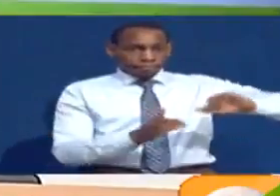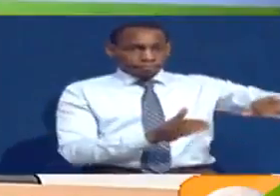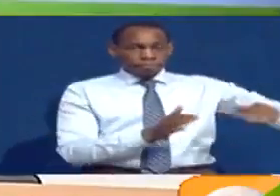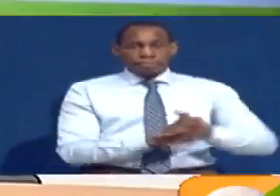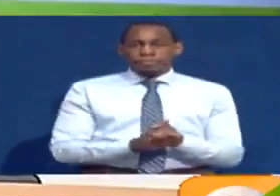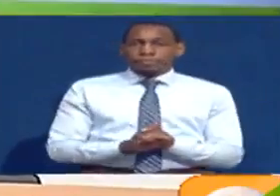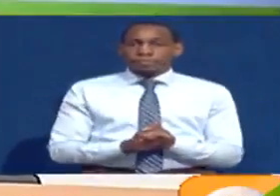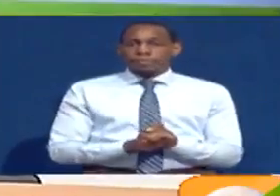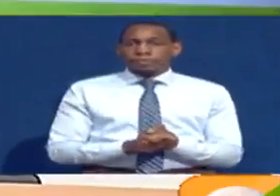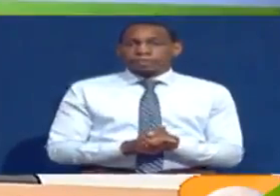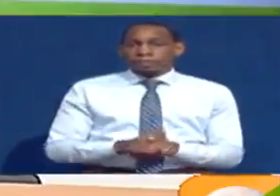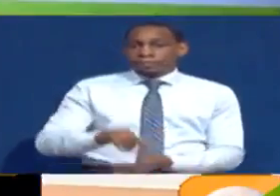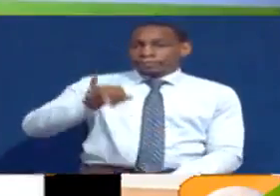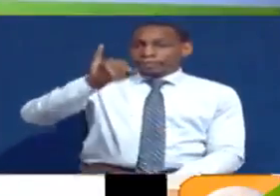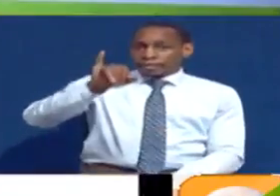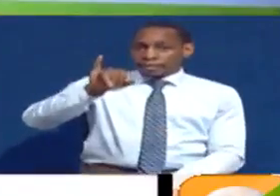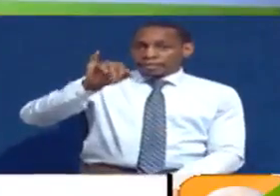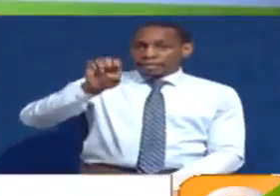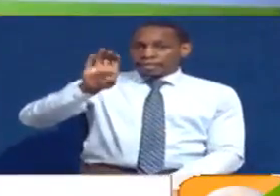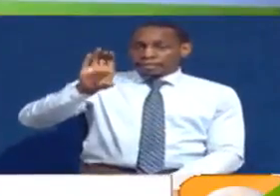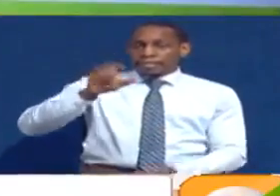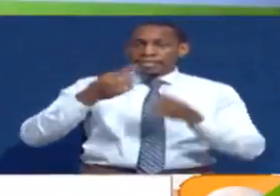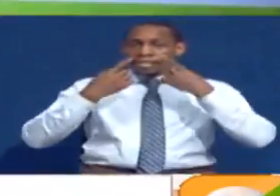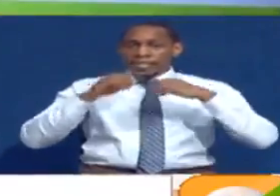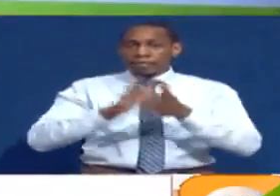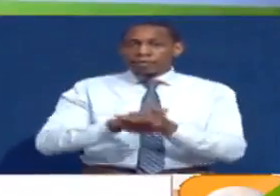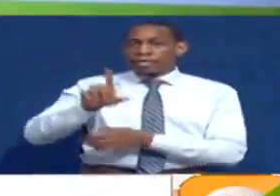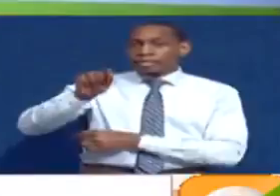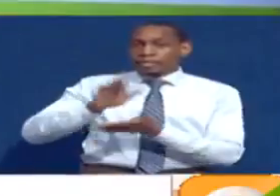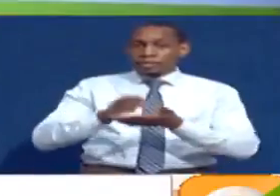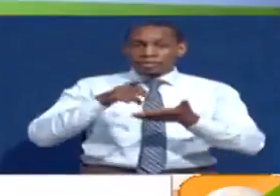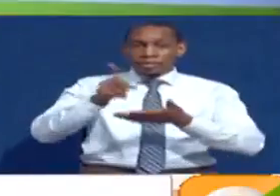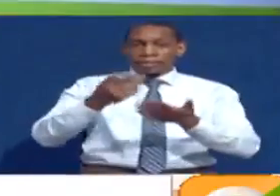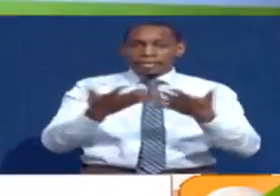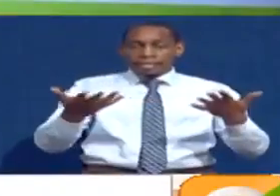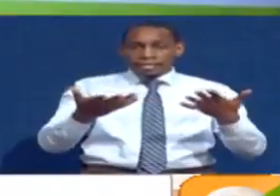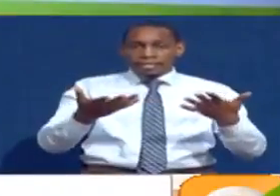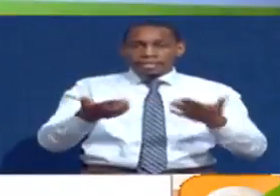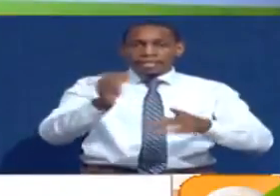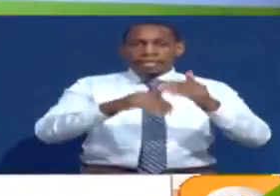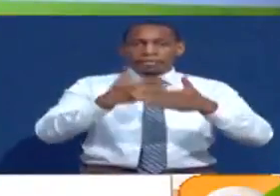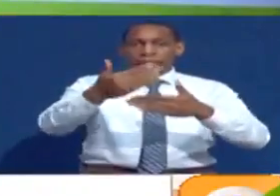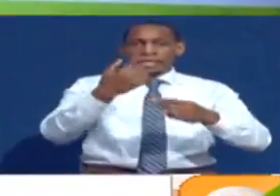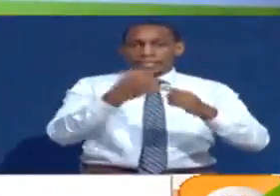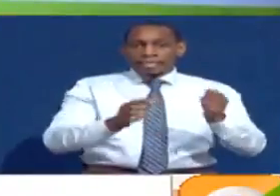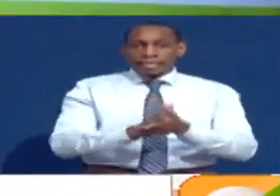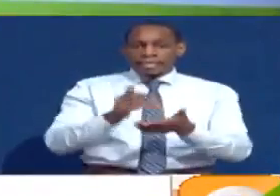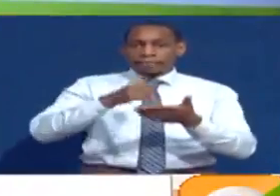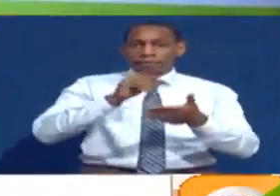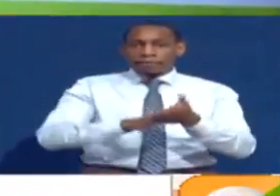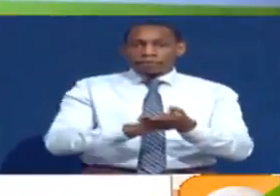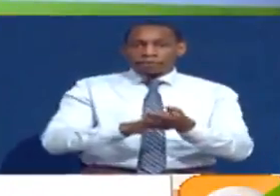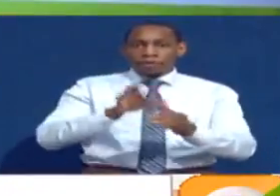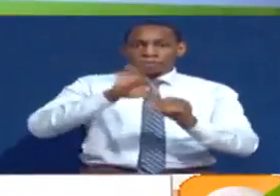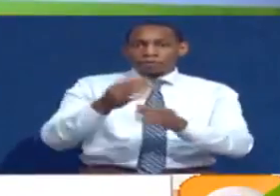tukisalia na masuala yanayohusu uchaguzi, ambapo tume ya uchaguzi nchini IEBC imetangaza zabuni za ununuzi wa vifaa vya uchaguzi mkuu mwaka ujao, zikiwemo karatasi